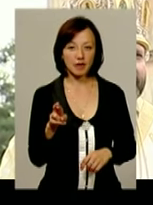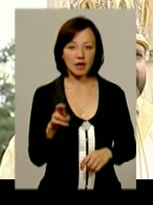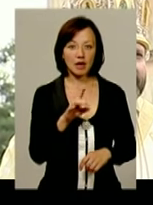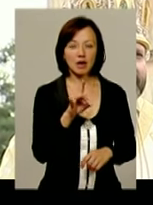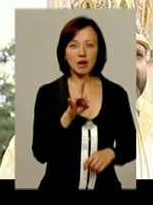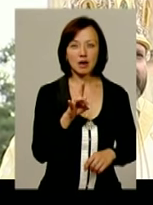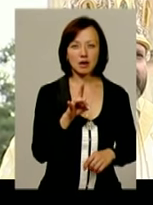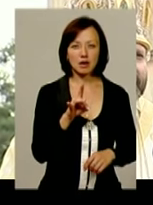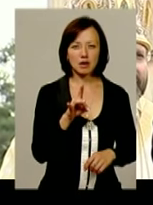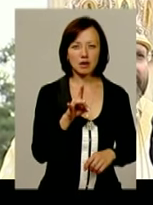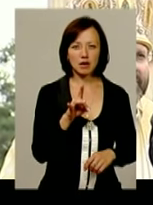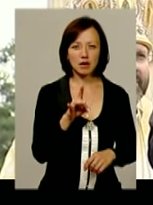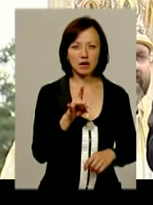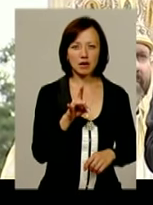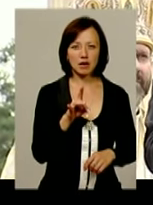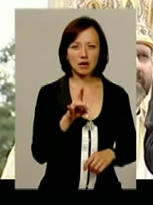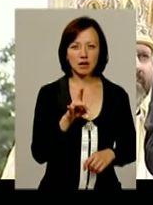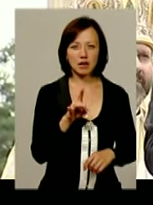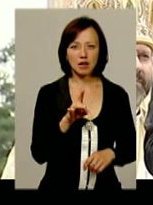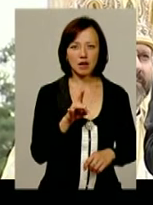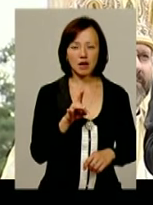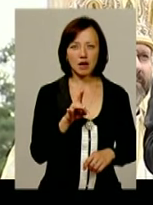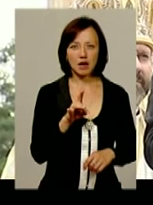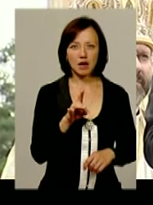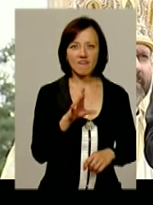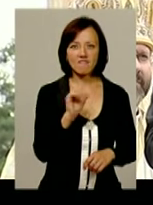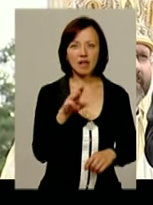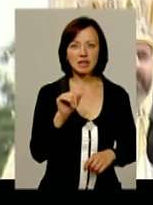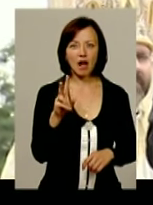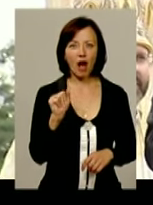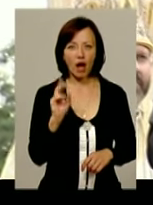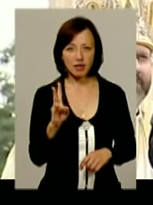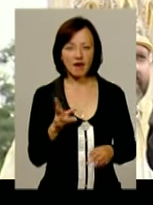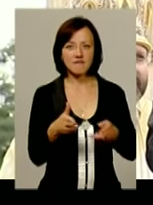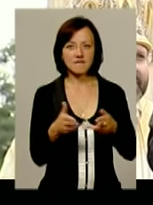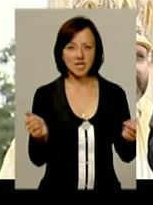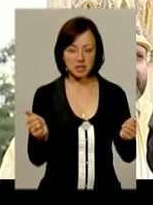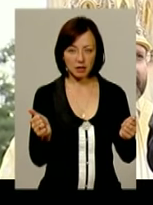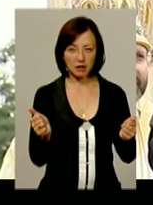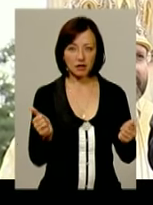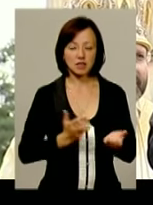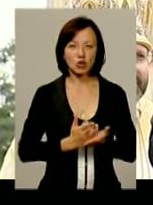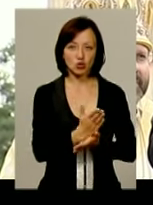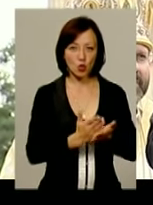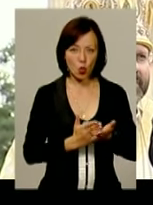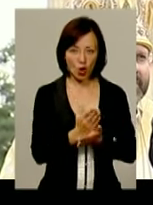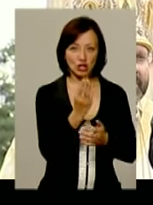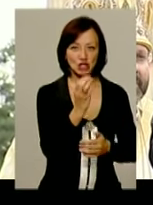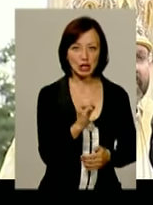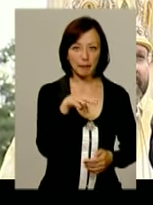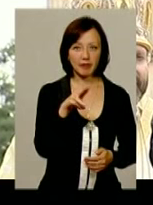в процесі біатифікації нашого митрополіта і визнала його чесноти.